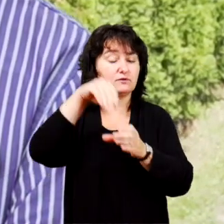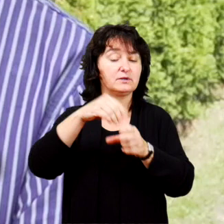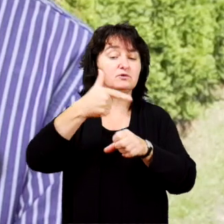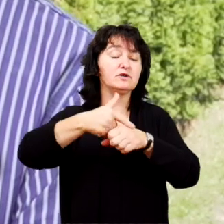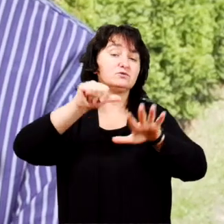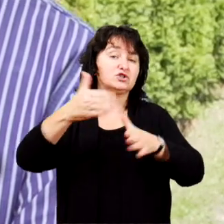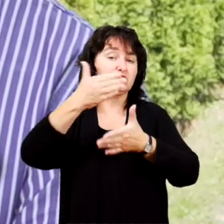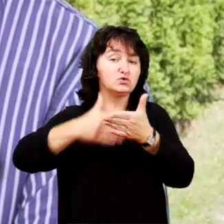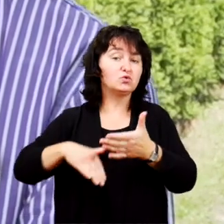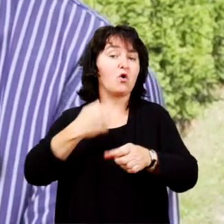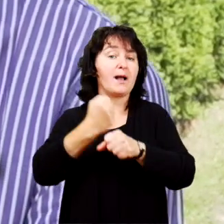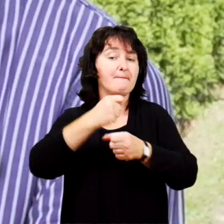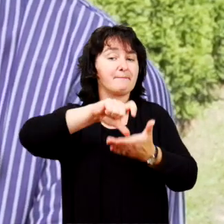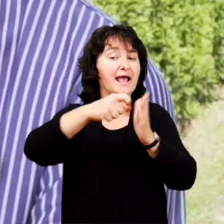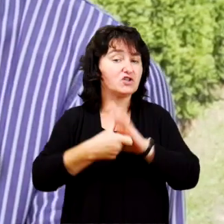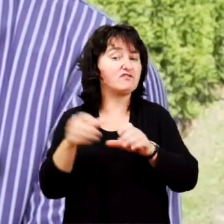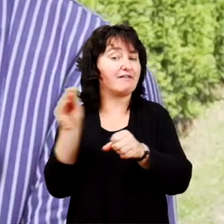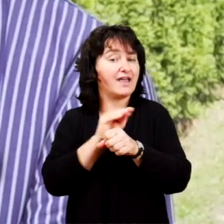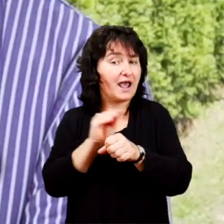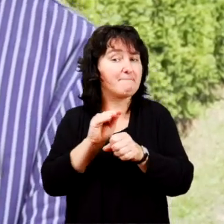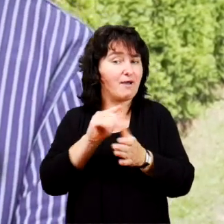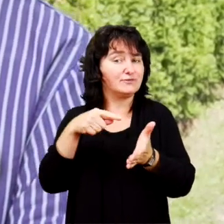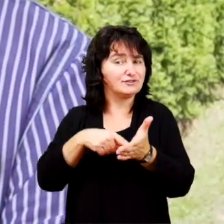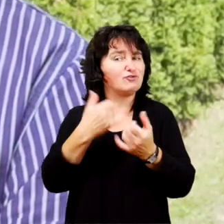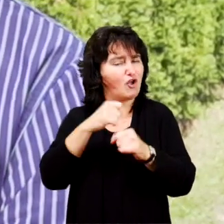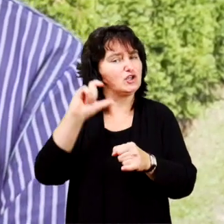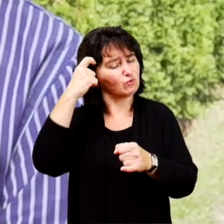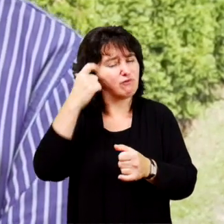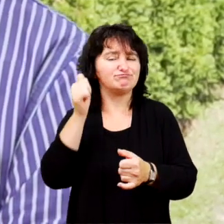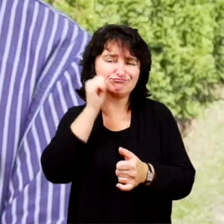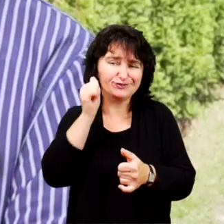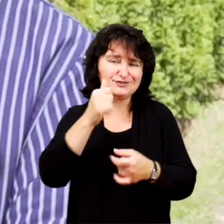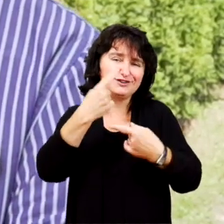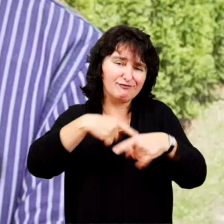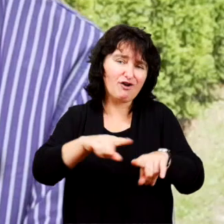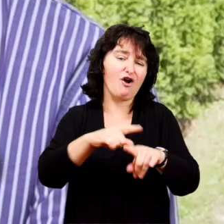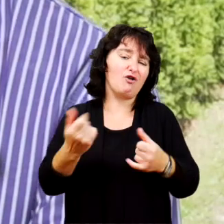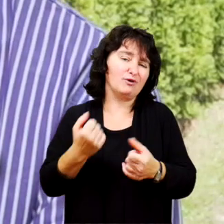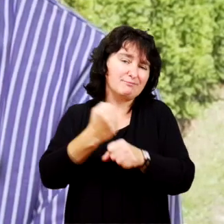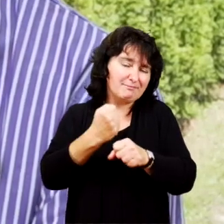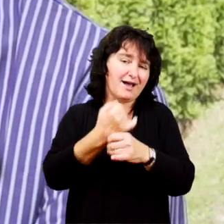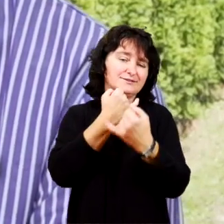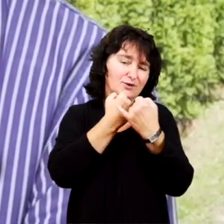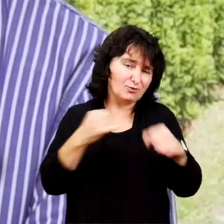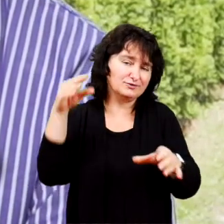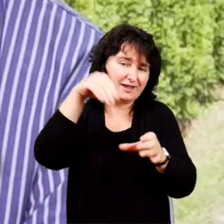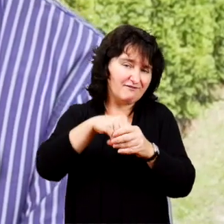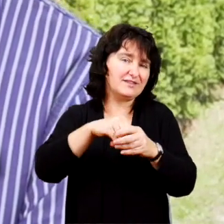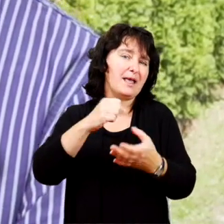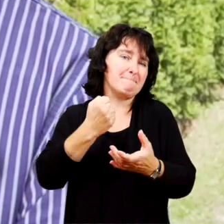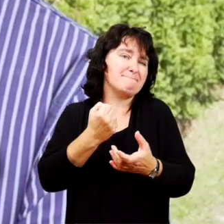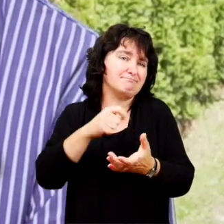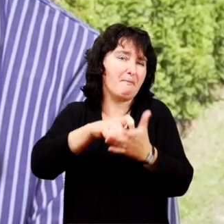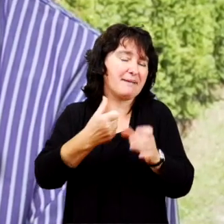w 26 pracowniach terapeutycznych i to jest taki główny, codzienny nurt naszej pracy, czyli praca właśnie